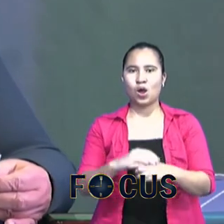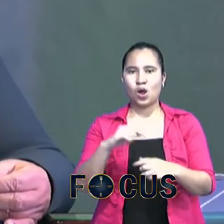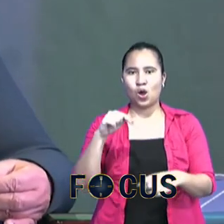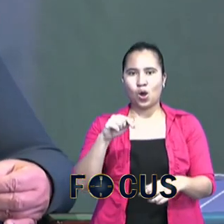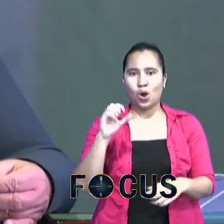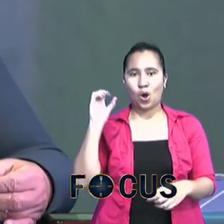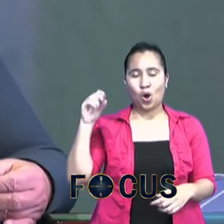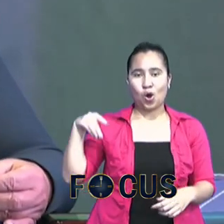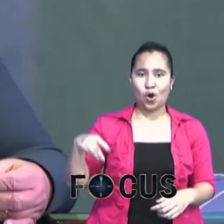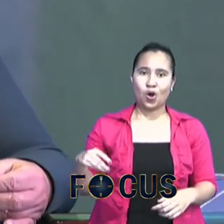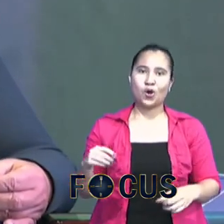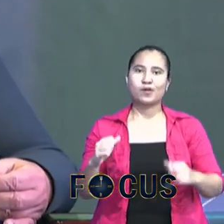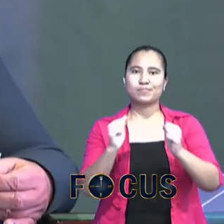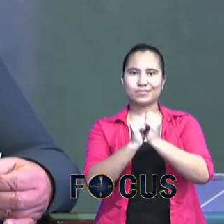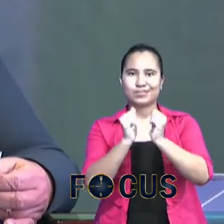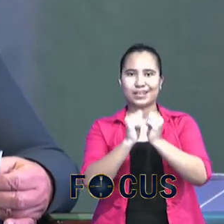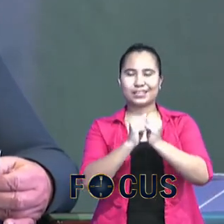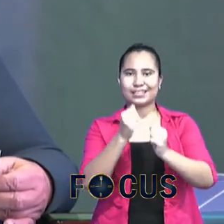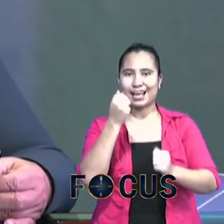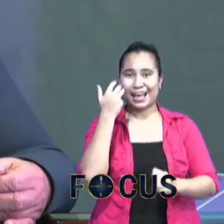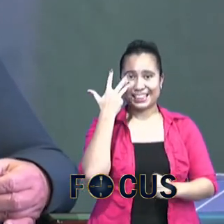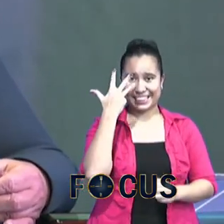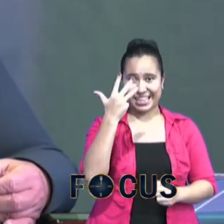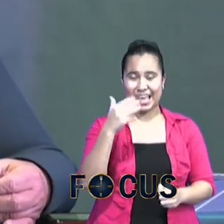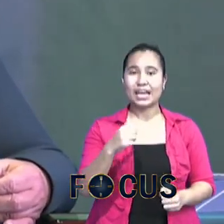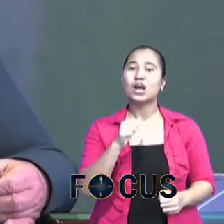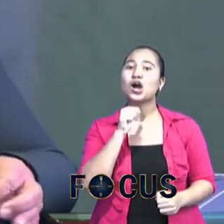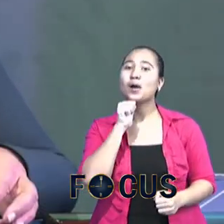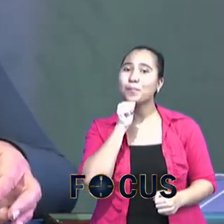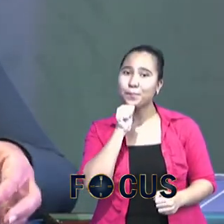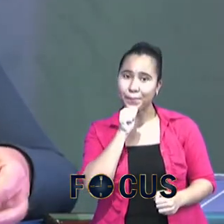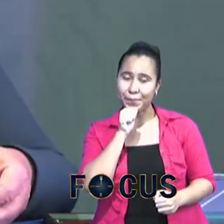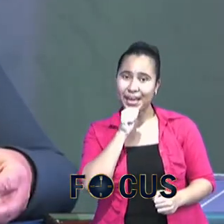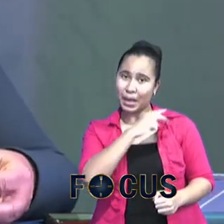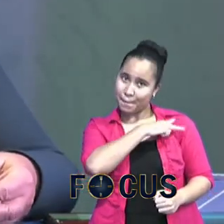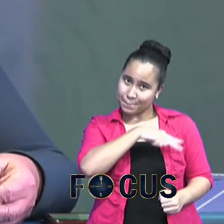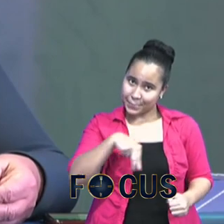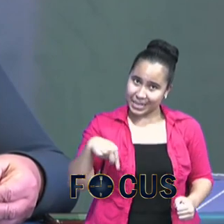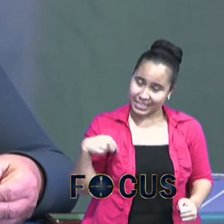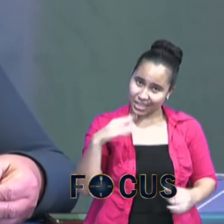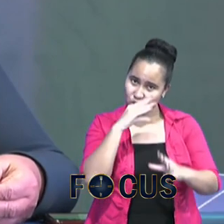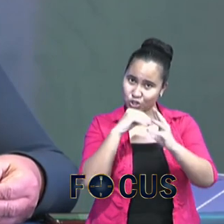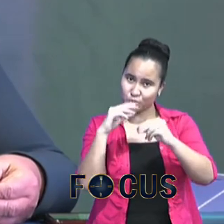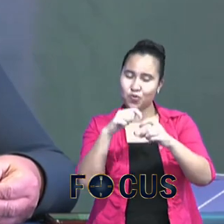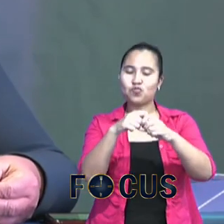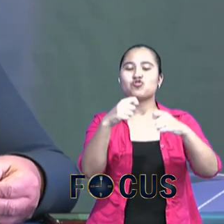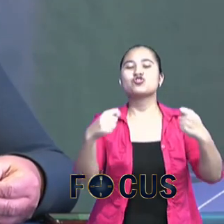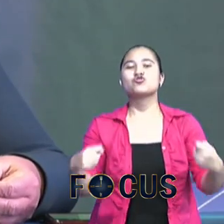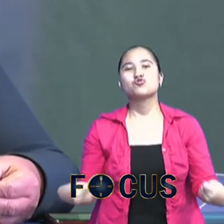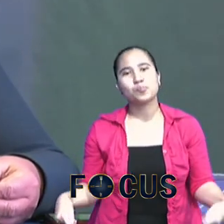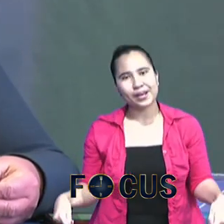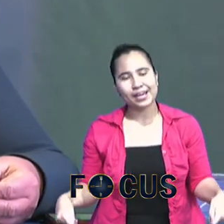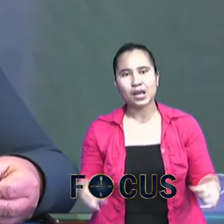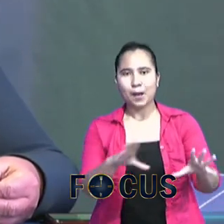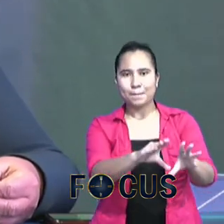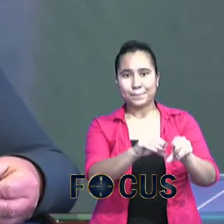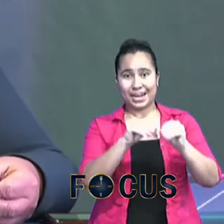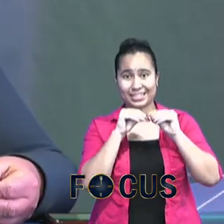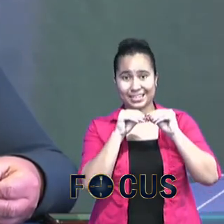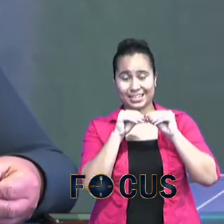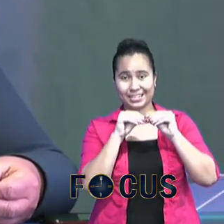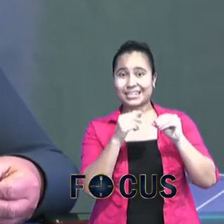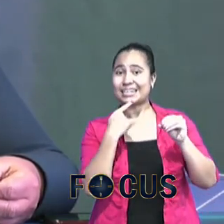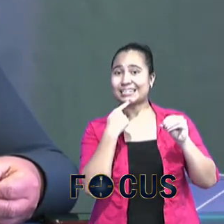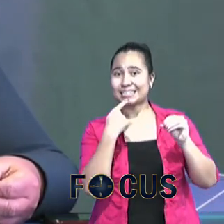zaterdag 9 mei heeft de president in het kader van de versoepeling van de COVID-maatregelen aangekondigd